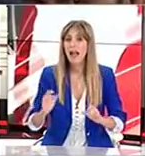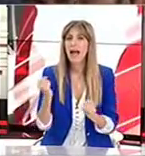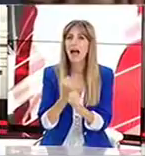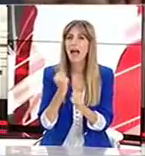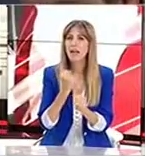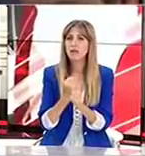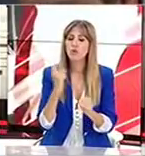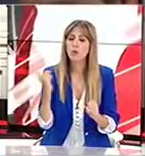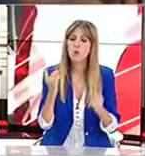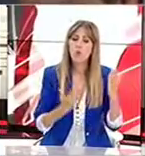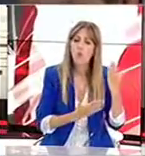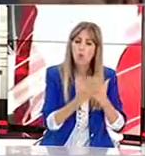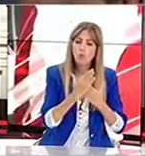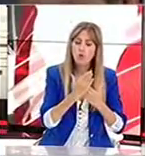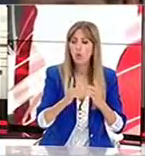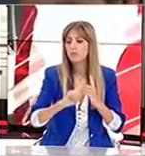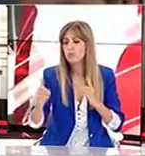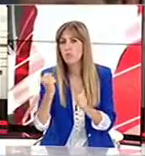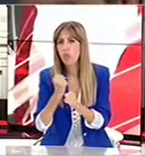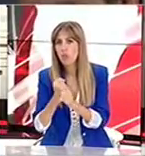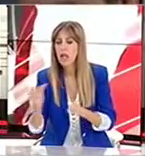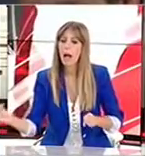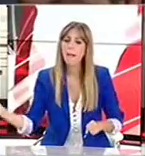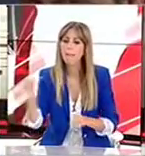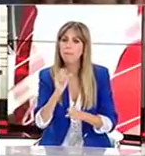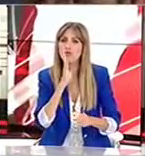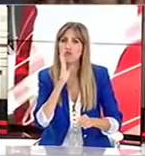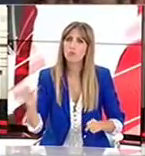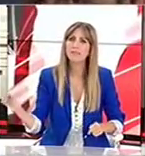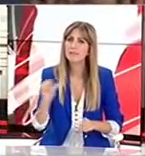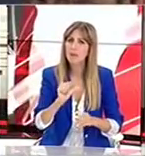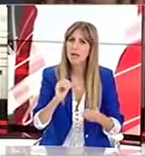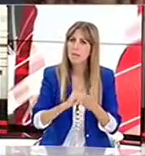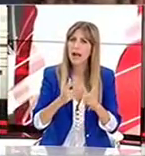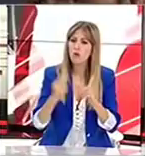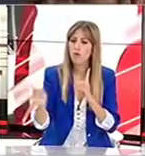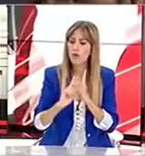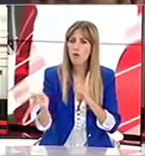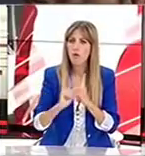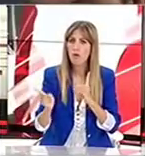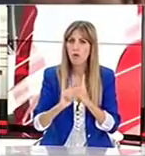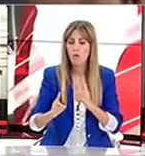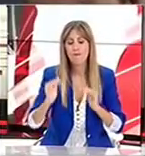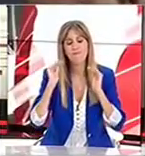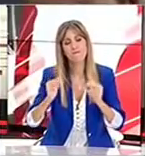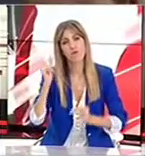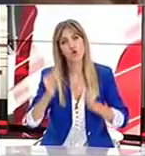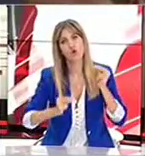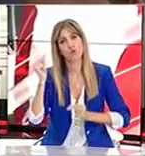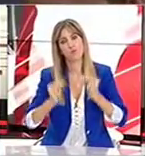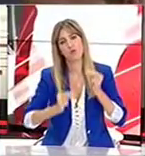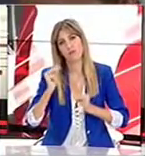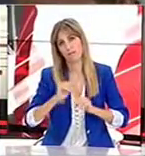επιστρέψουν από τη δουλειά τους, δεν έχει αλλάξει. Δημοσιεύουμε σήμερα και μια δημοσκόπηση στη Μακεδονία, που κυκλοφορεί σήμερα για